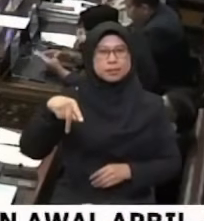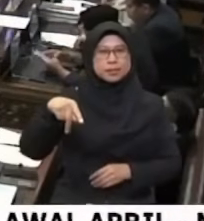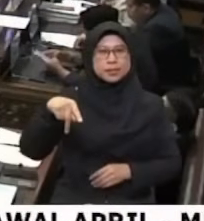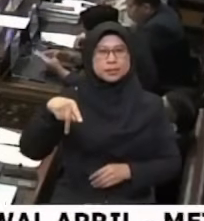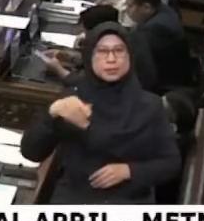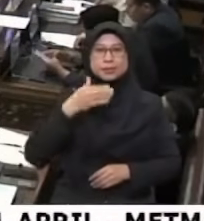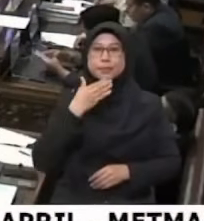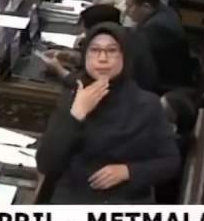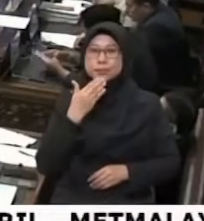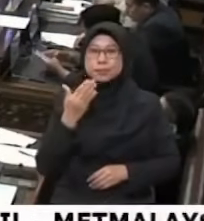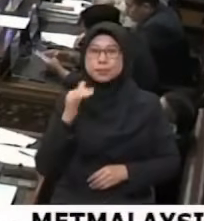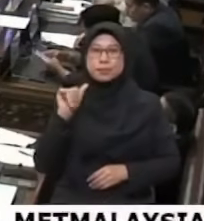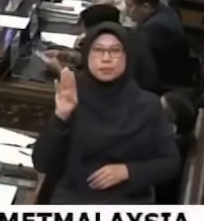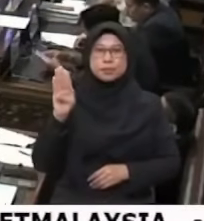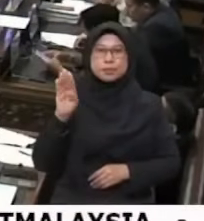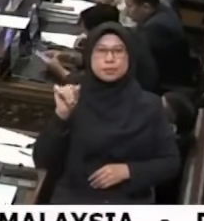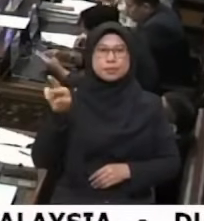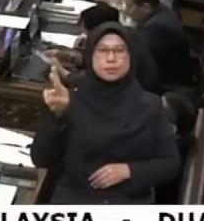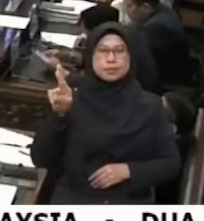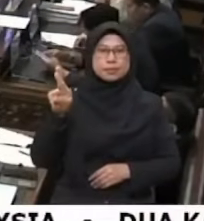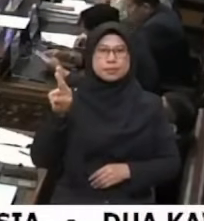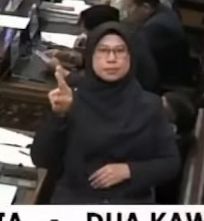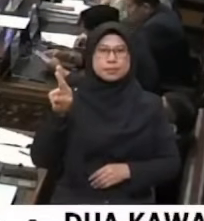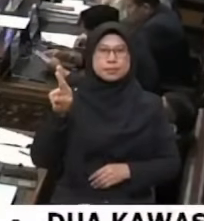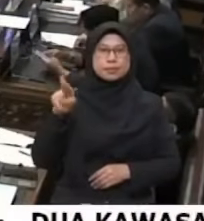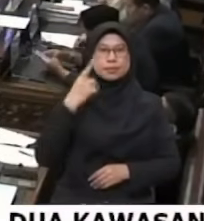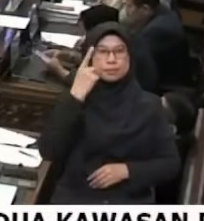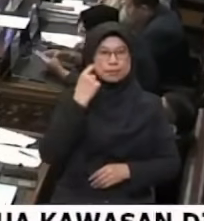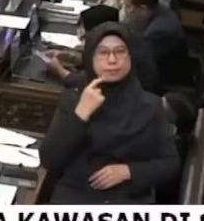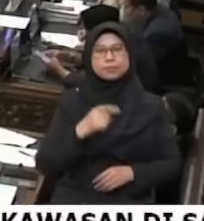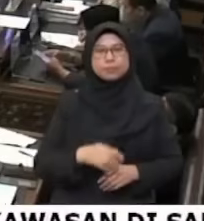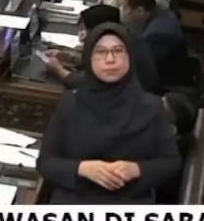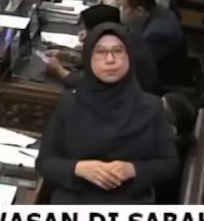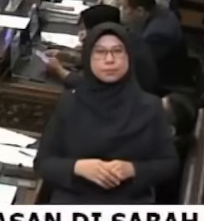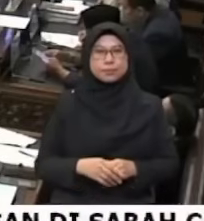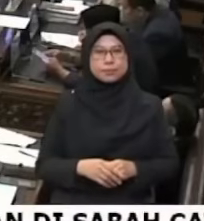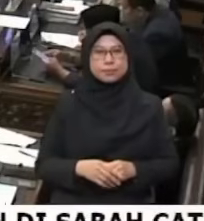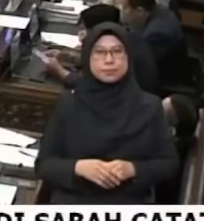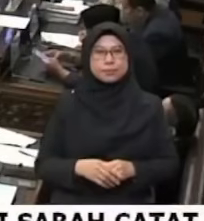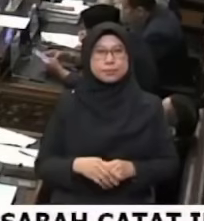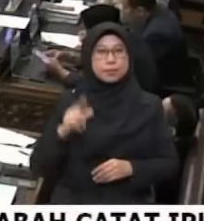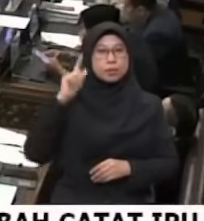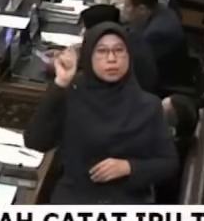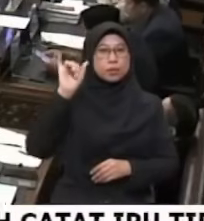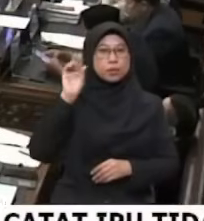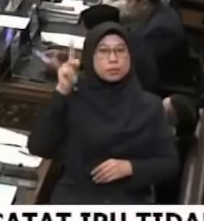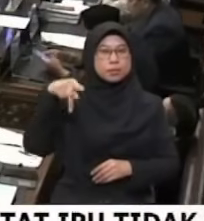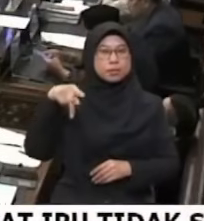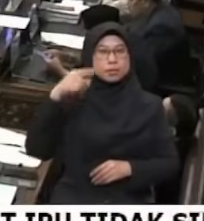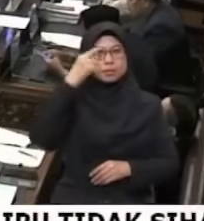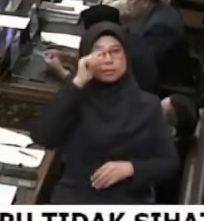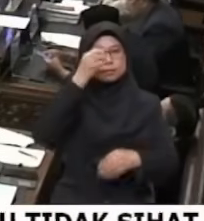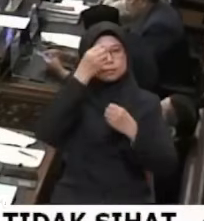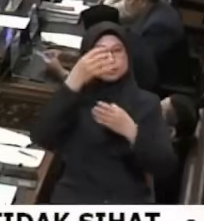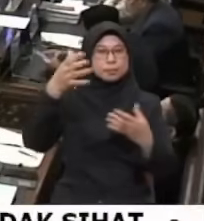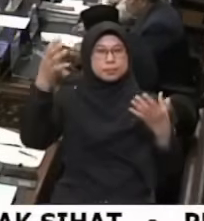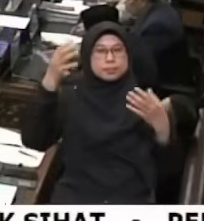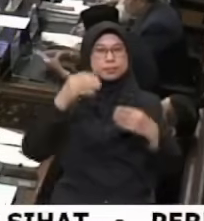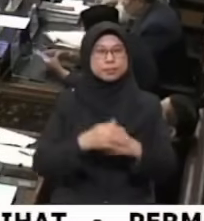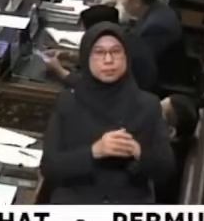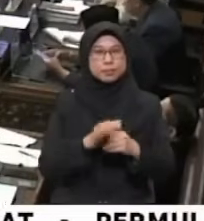dan terima kasih yang berhormat Senator yang bertanya tuan yang di-pertua untuk maklumat